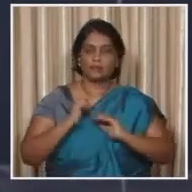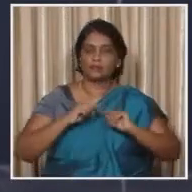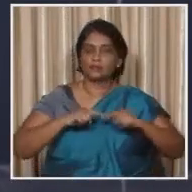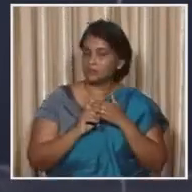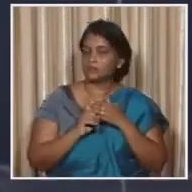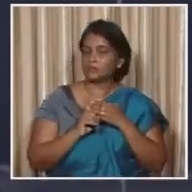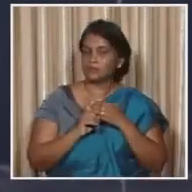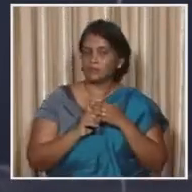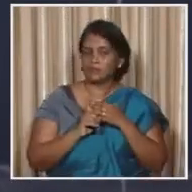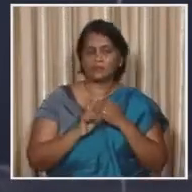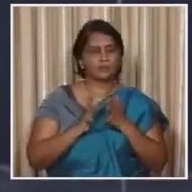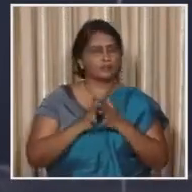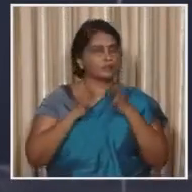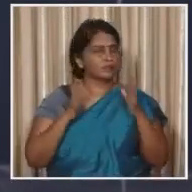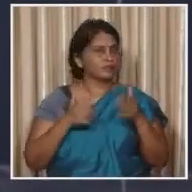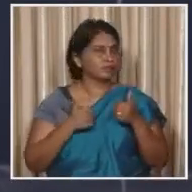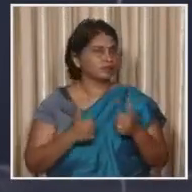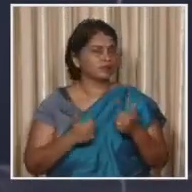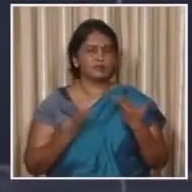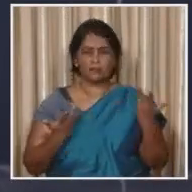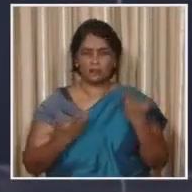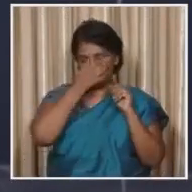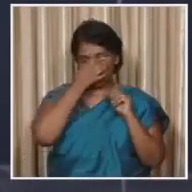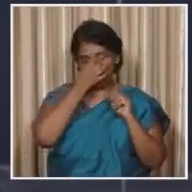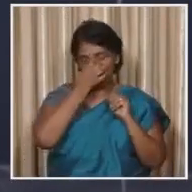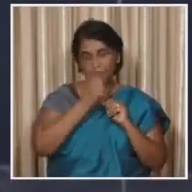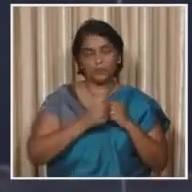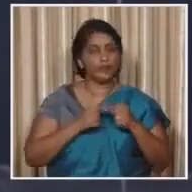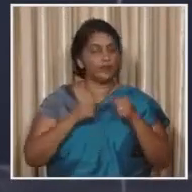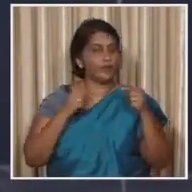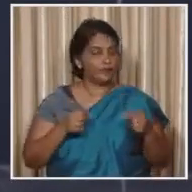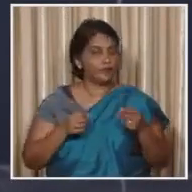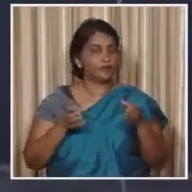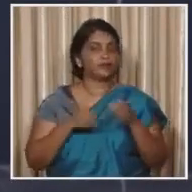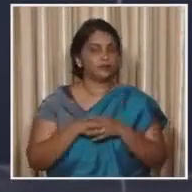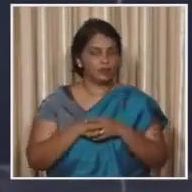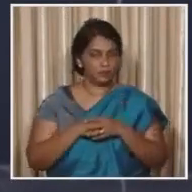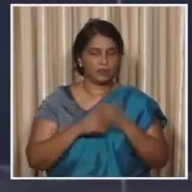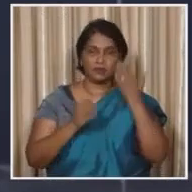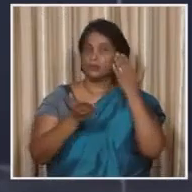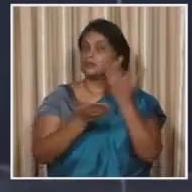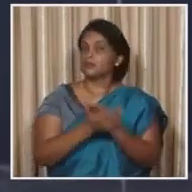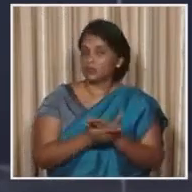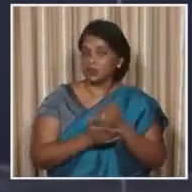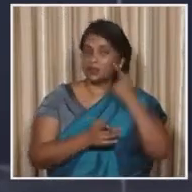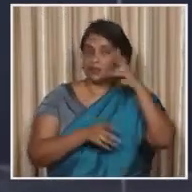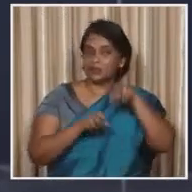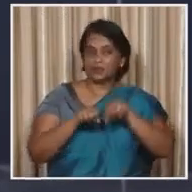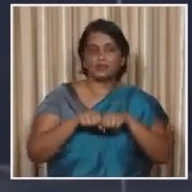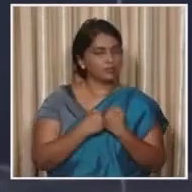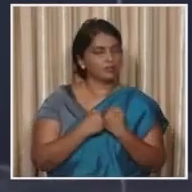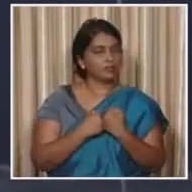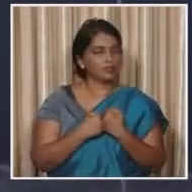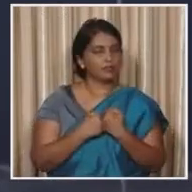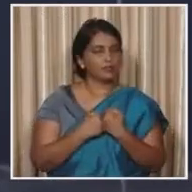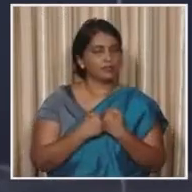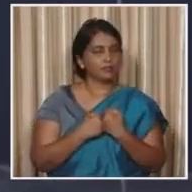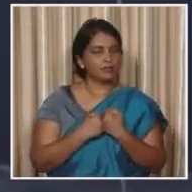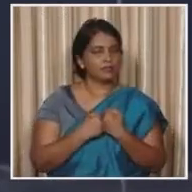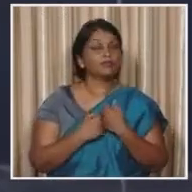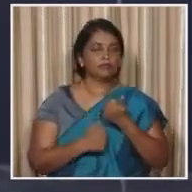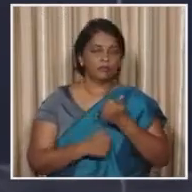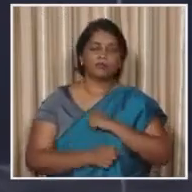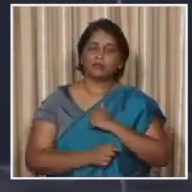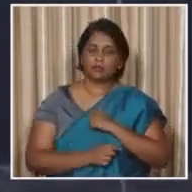ක්‍රියාකලාපයේ පිළිබඳව සෑහීමකටපත් වෙන්න බෑ කියන පදනම මත ඉඳලා විරුද්ධ පක්ෂයේ විසින් ඉදිරිපත් කරන ලද මේ විශ්වාසභංග යෝජනාවට